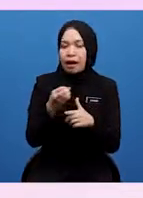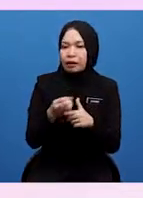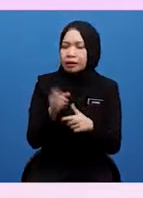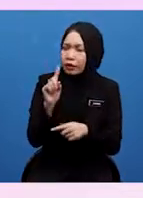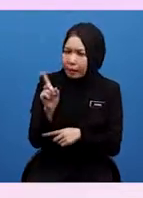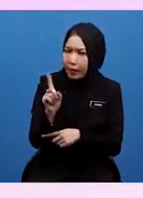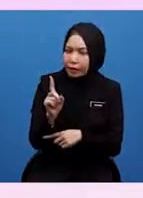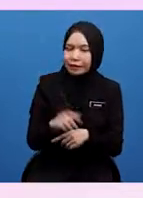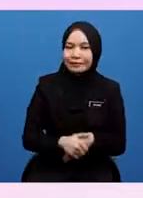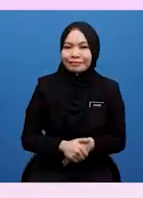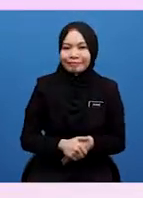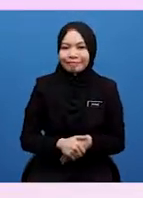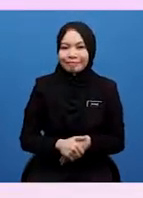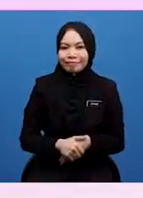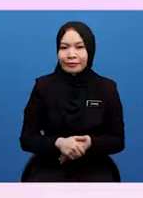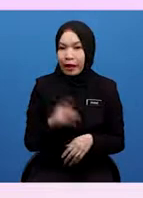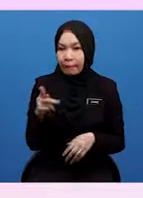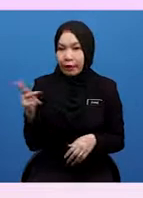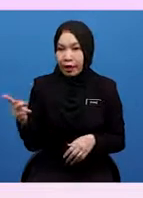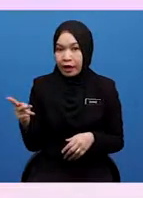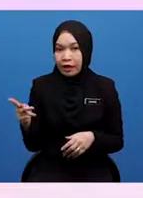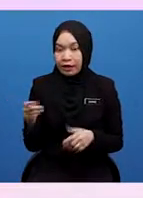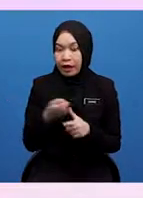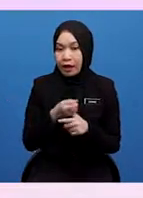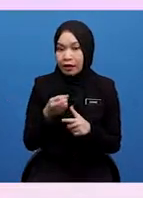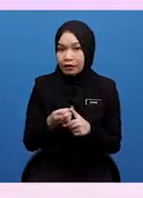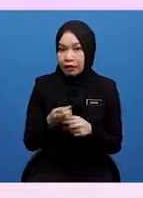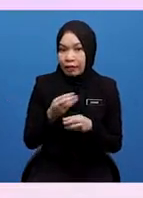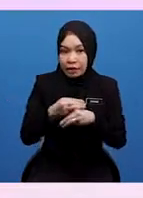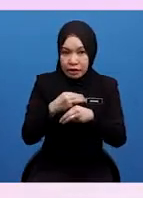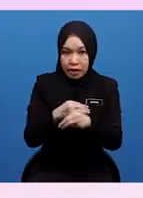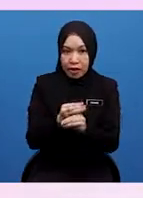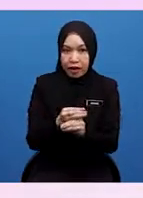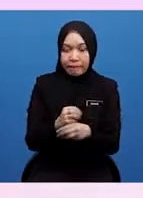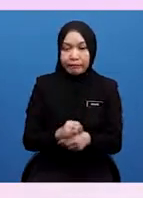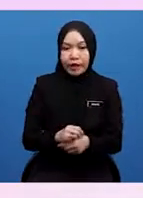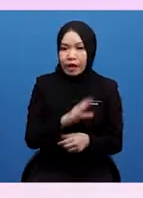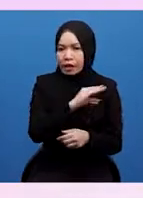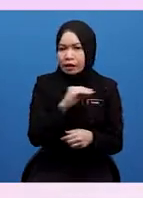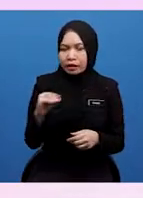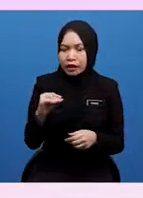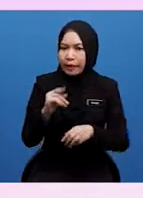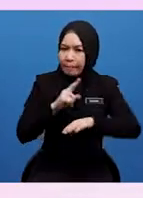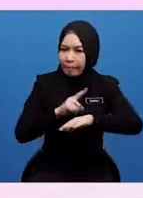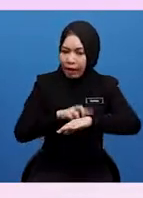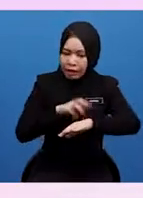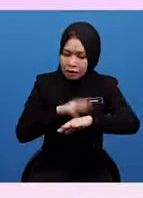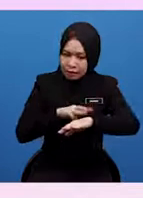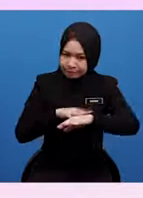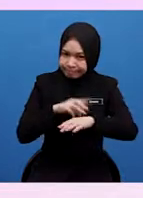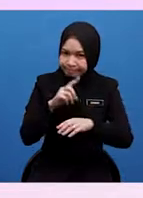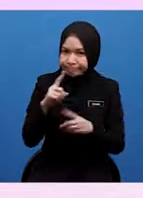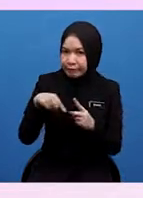mana, perkara atau isu, dan tempoh masa atau bila.